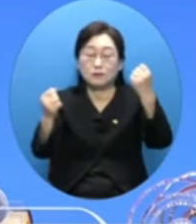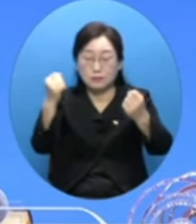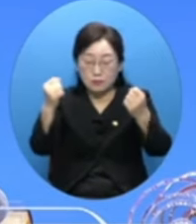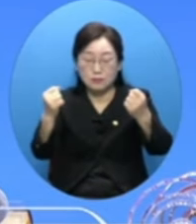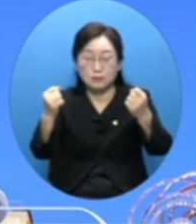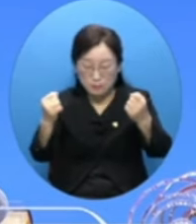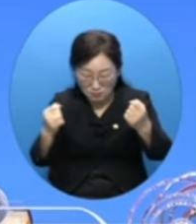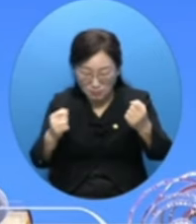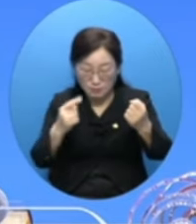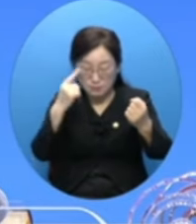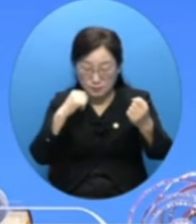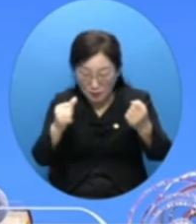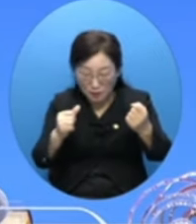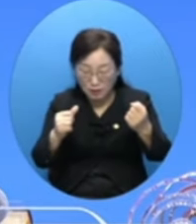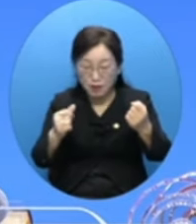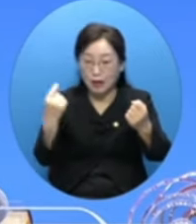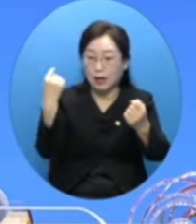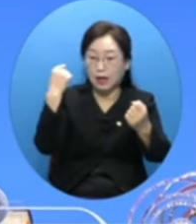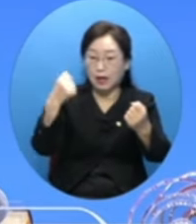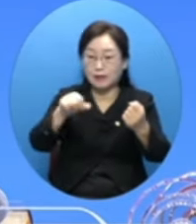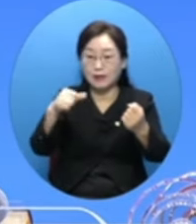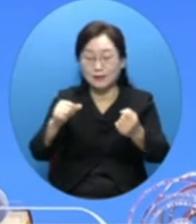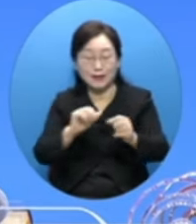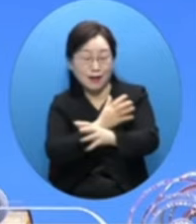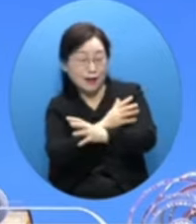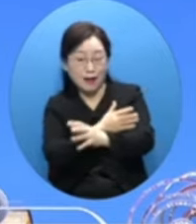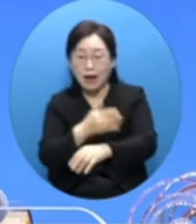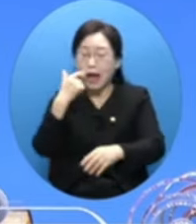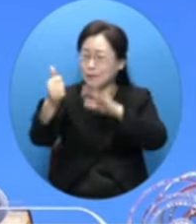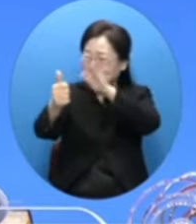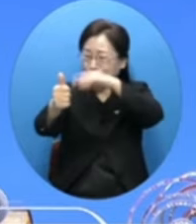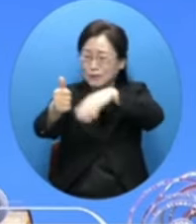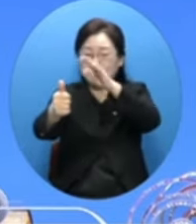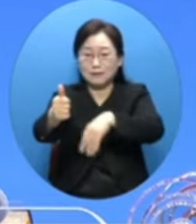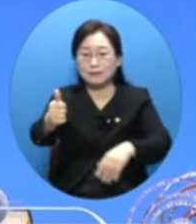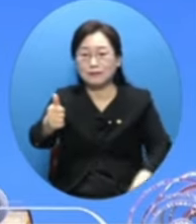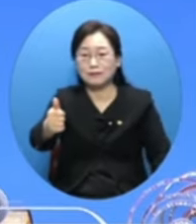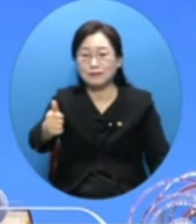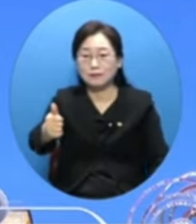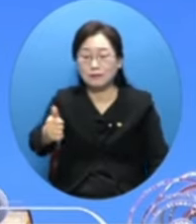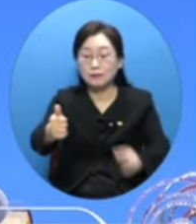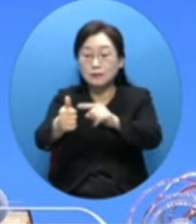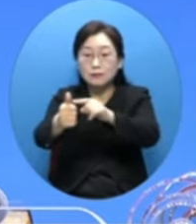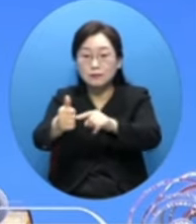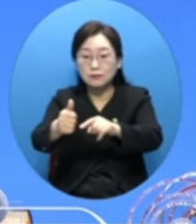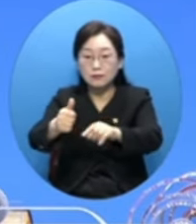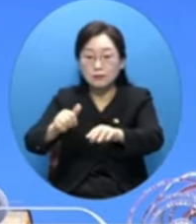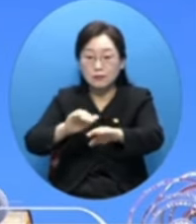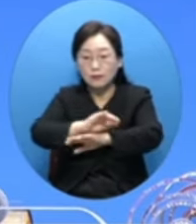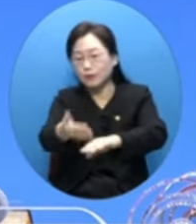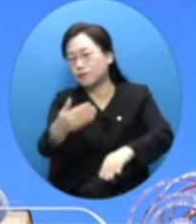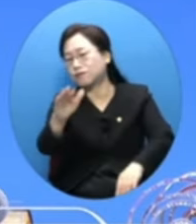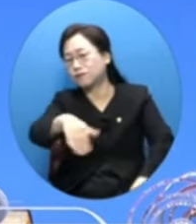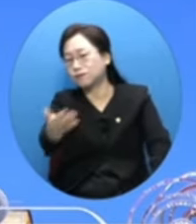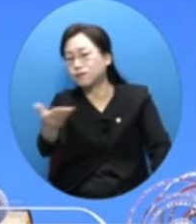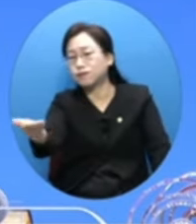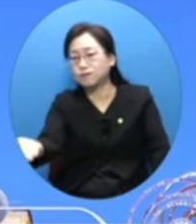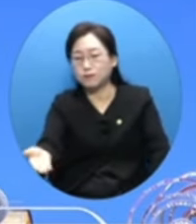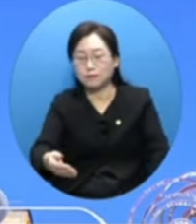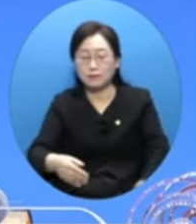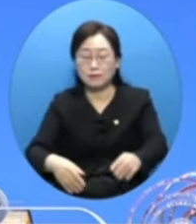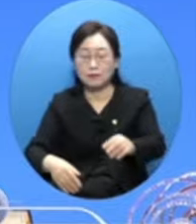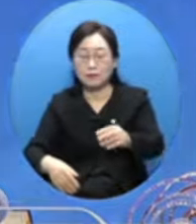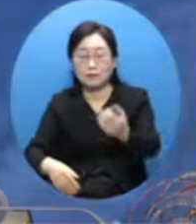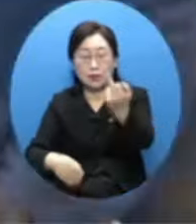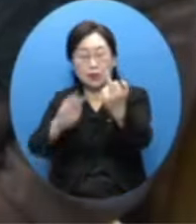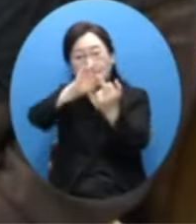깜빡 졸았는데 아들 둘이 뒤에서 장난치고 있다가 아빠 아빠! 근데 이미 차가 굴러갖고 밑에 언덕으로 떨어져서 박살이